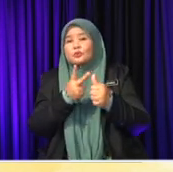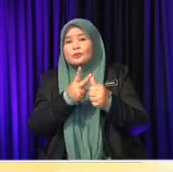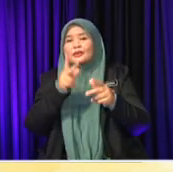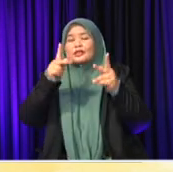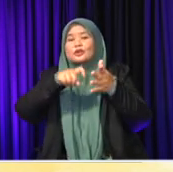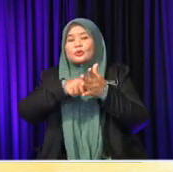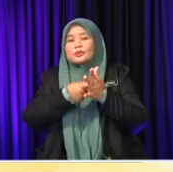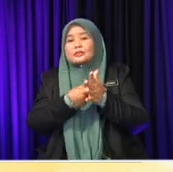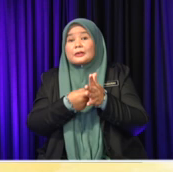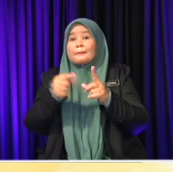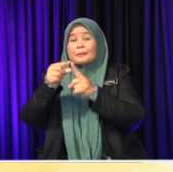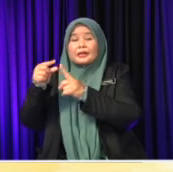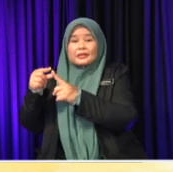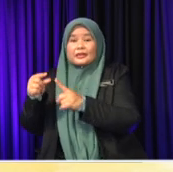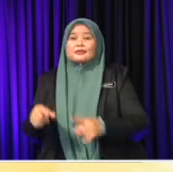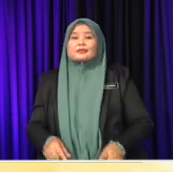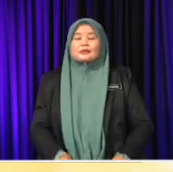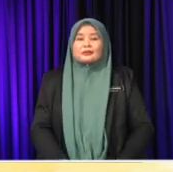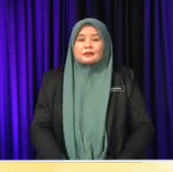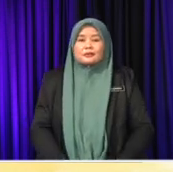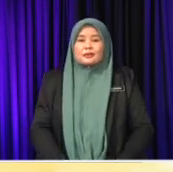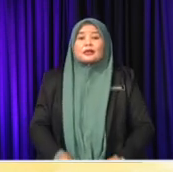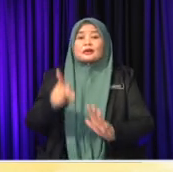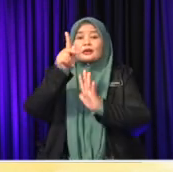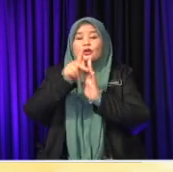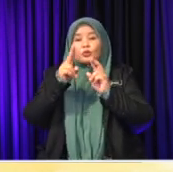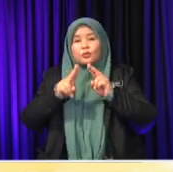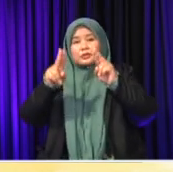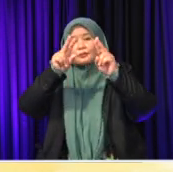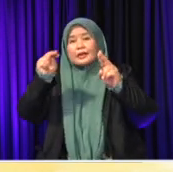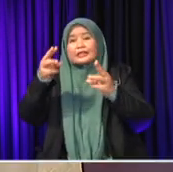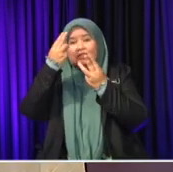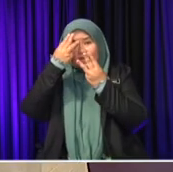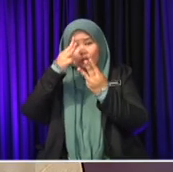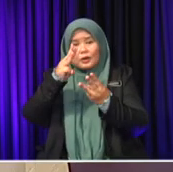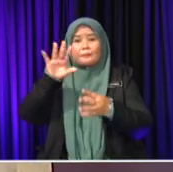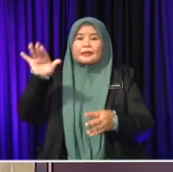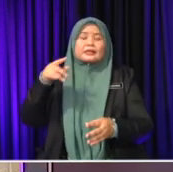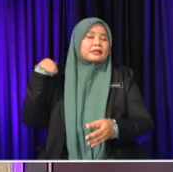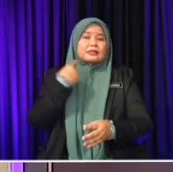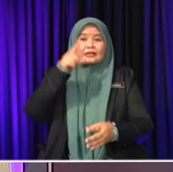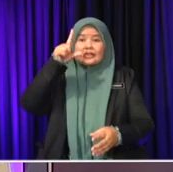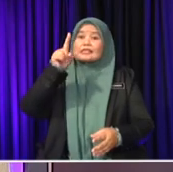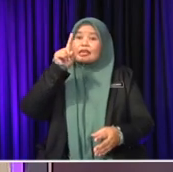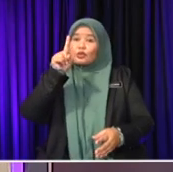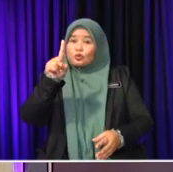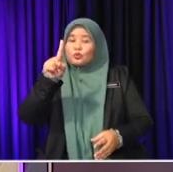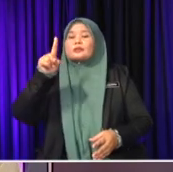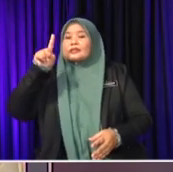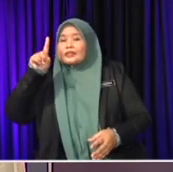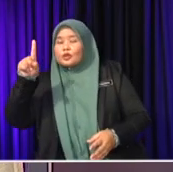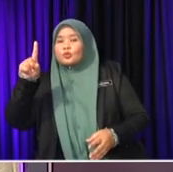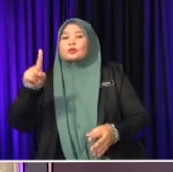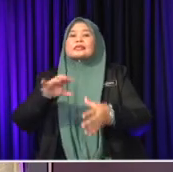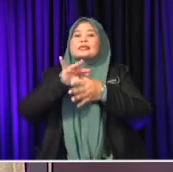perkataan atqokum yaitu keutamaan Taqwa Mari kita lihat satu persatu isi